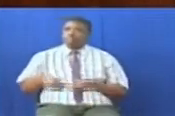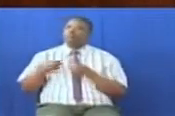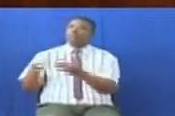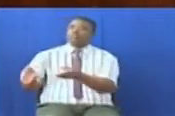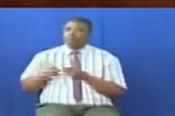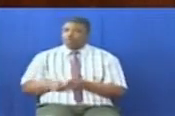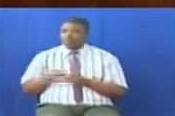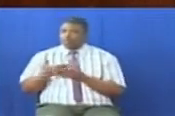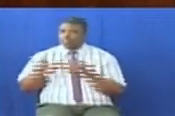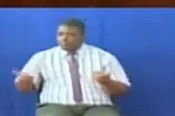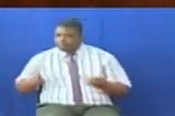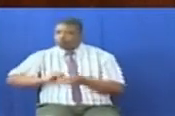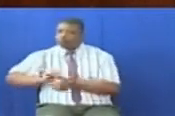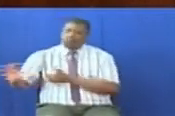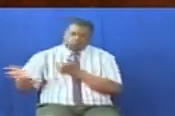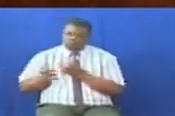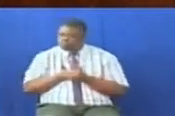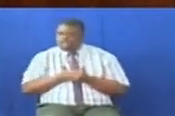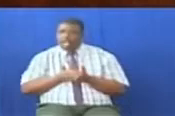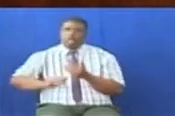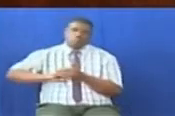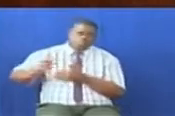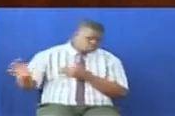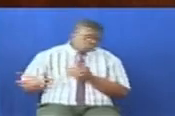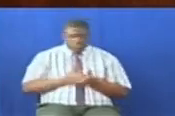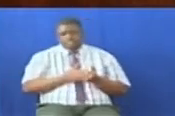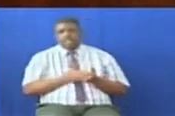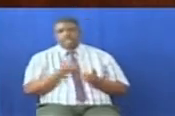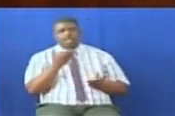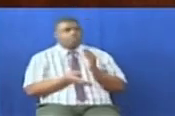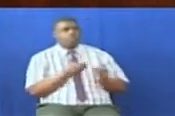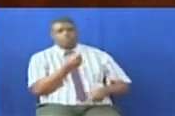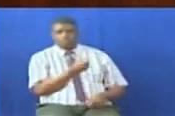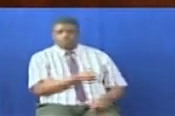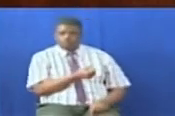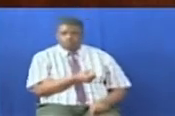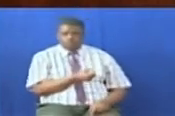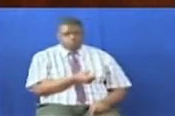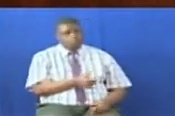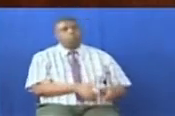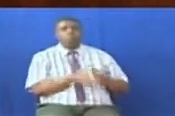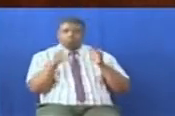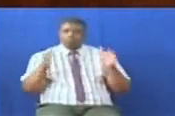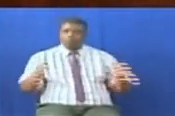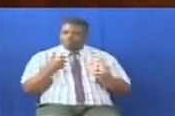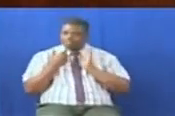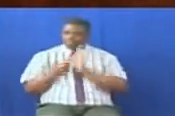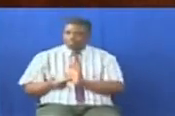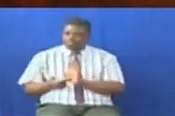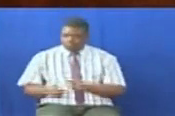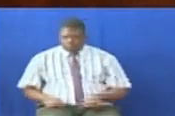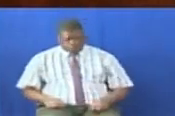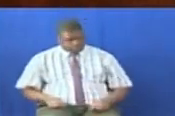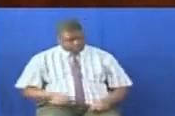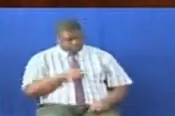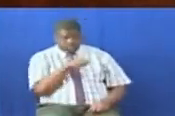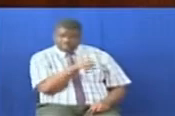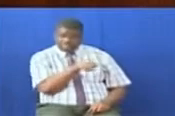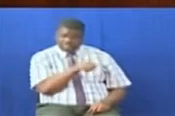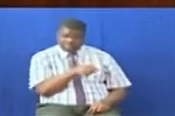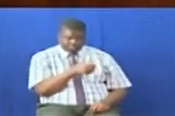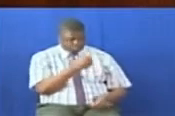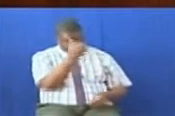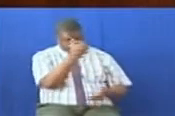zinakuwa zikijirudia, na sio tu kujirudia kwa kiwango kidogo, kwa kiwango kikubwa. Kwa mfano, ukiangalia hili swala la